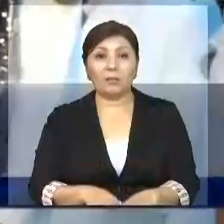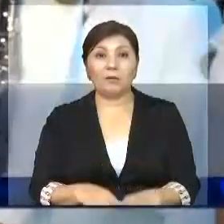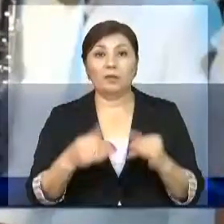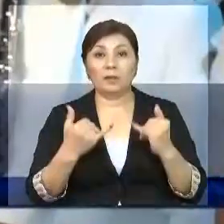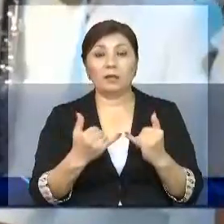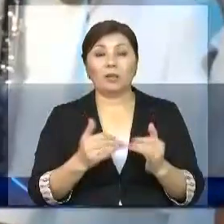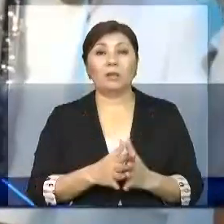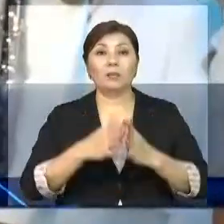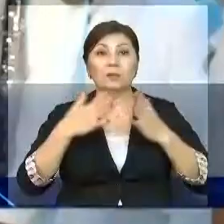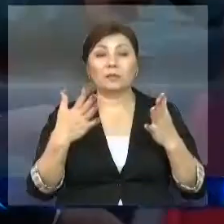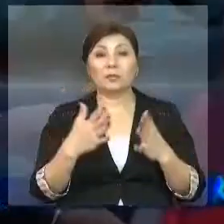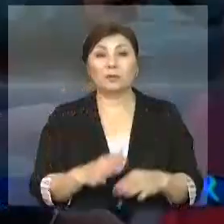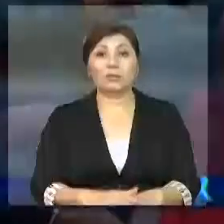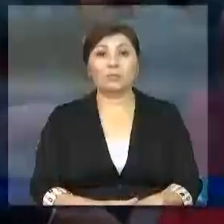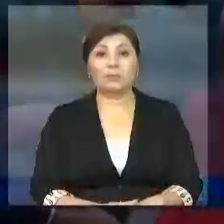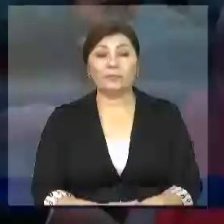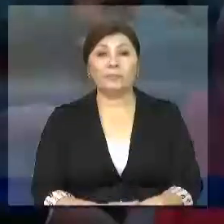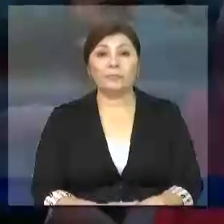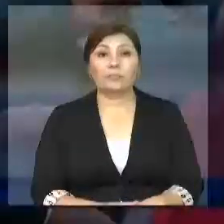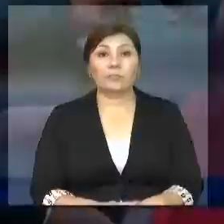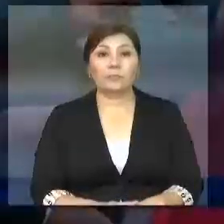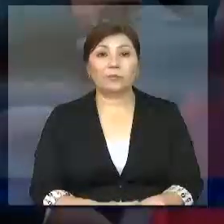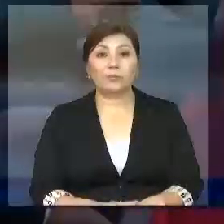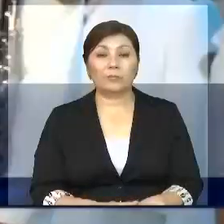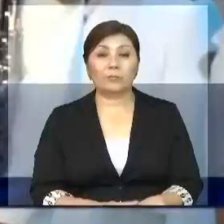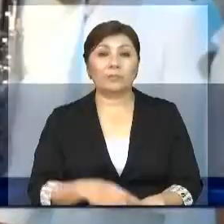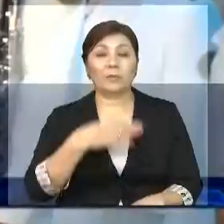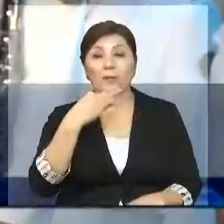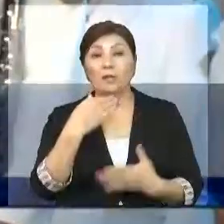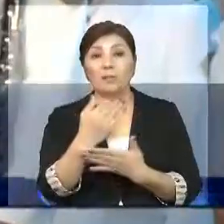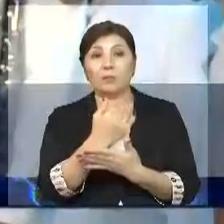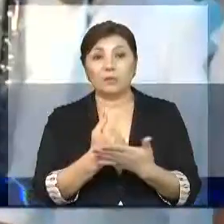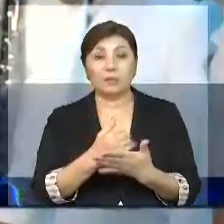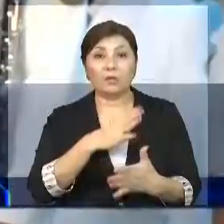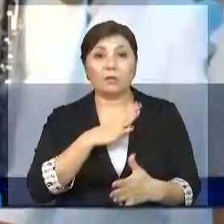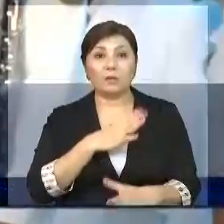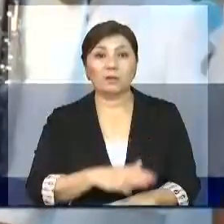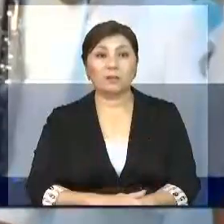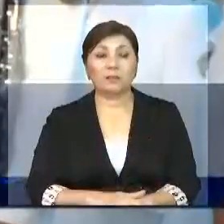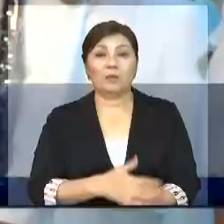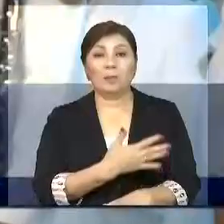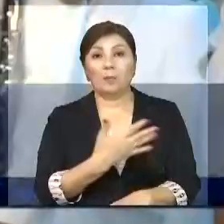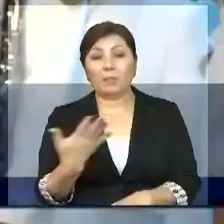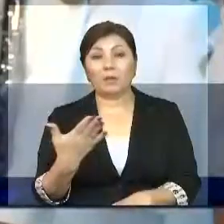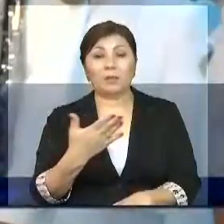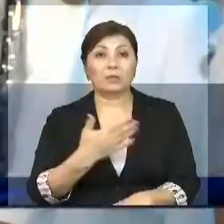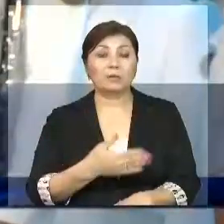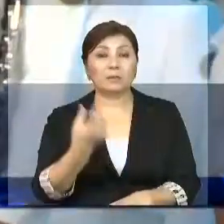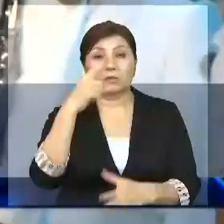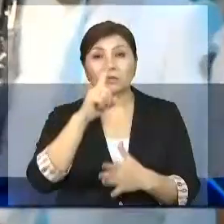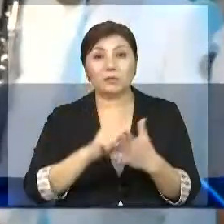kazır ülken tajiribe alıp, olaşıqta, men, jeke basın özün, sizlerge toluqtay